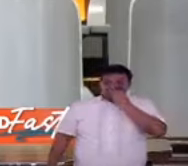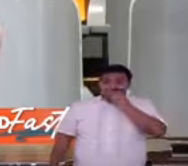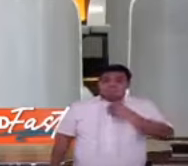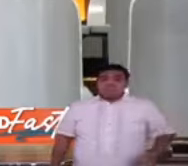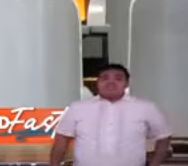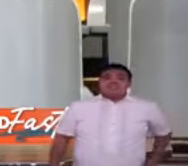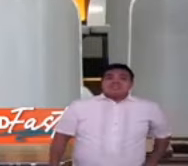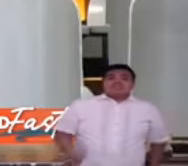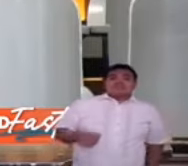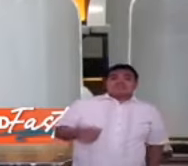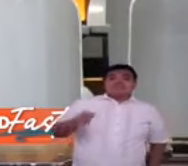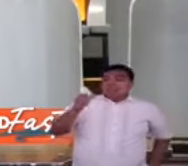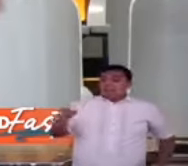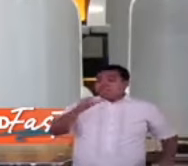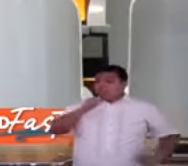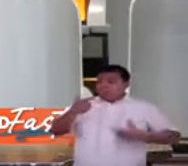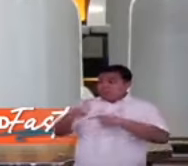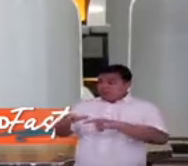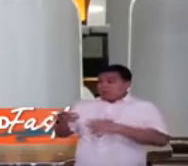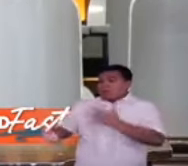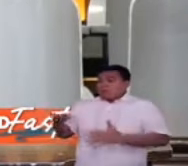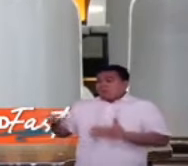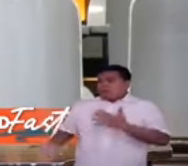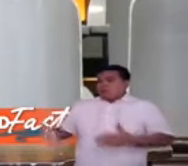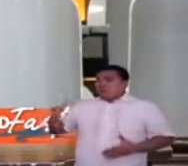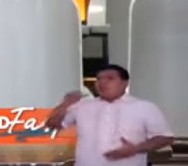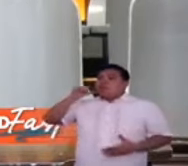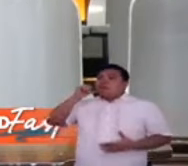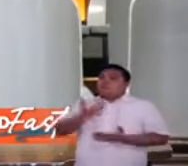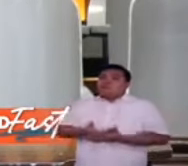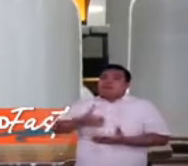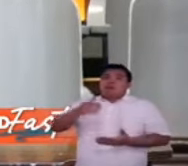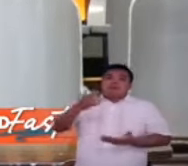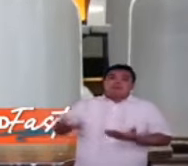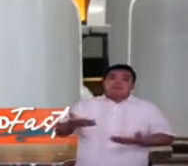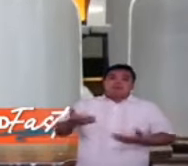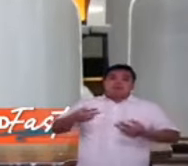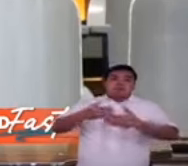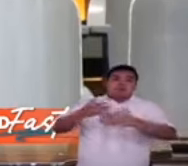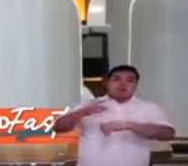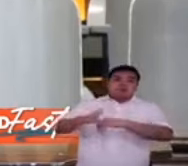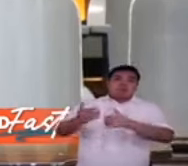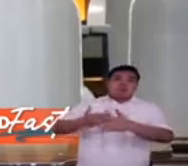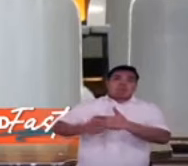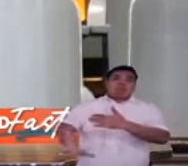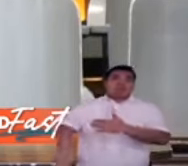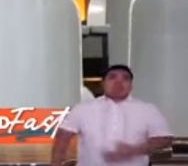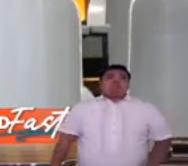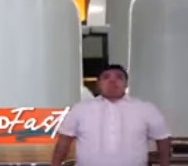Okay, kita ba na? Nang yilo-yilo ba? Oh. Sige. Dili ninyo ati manon ninyong